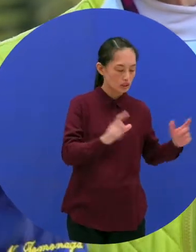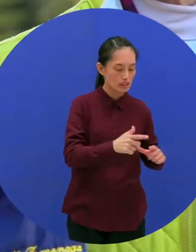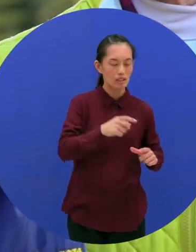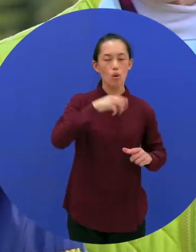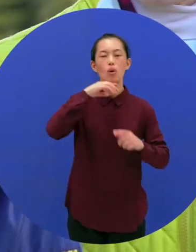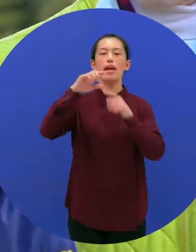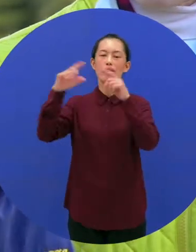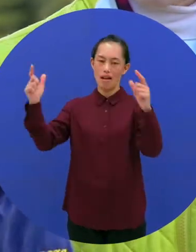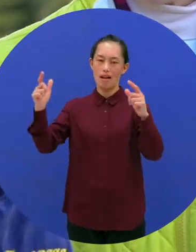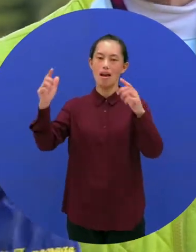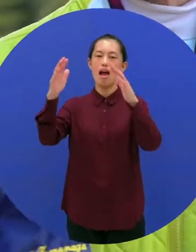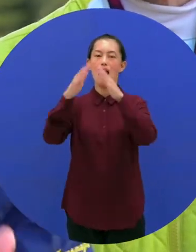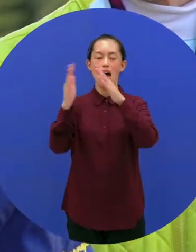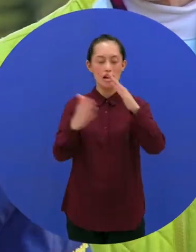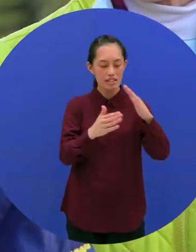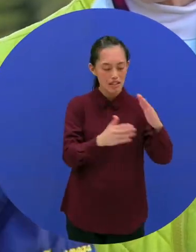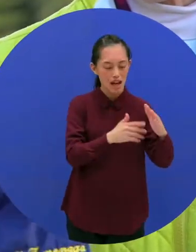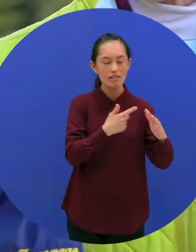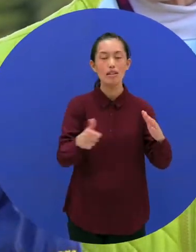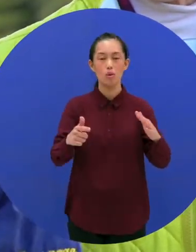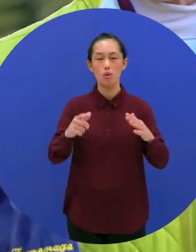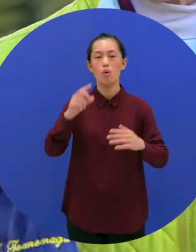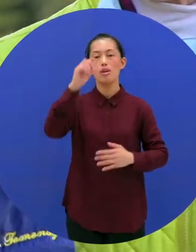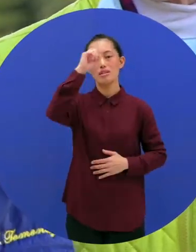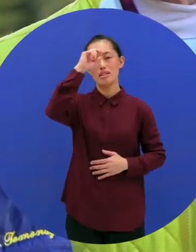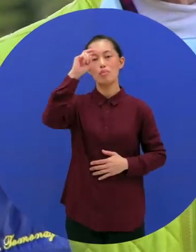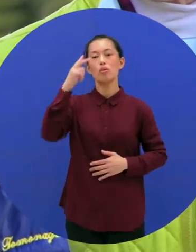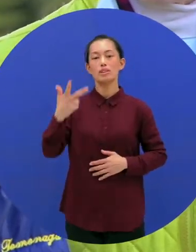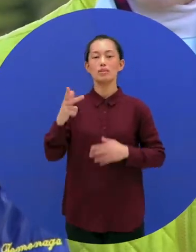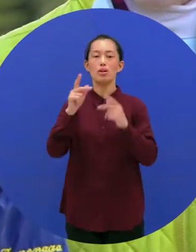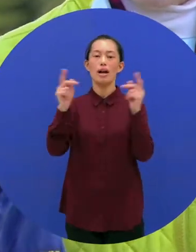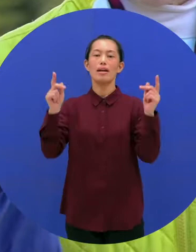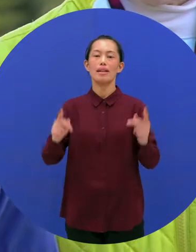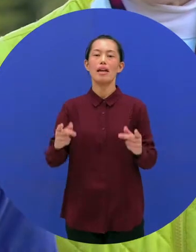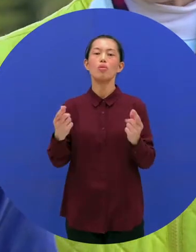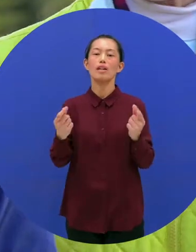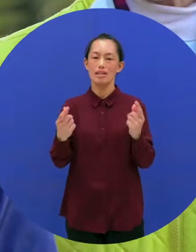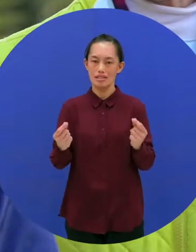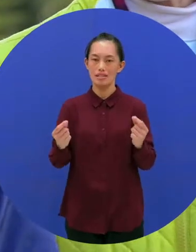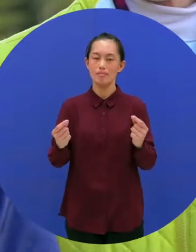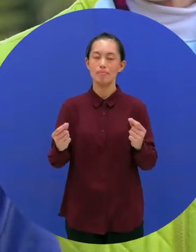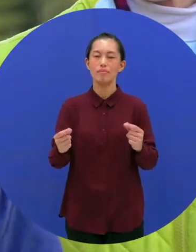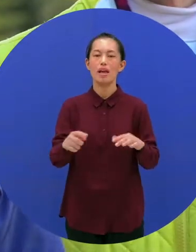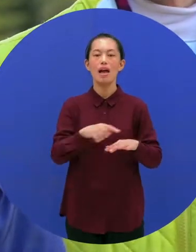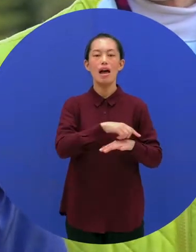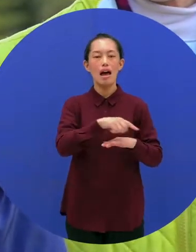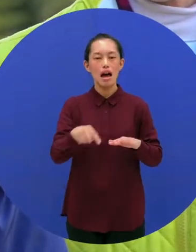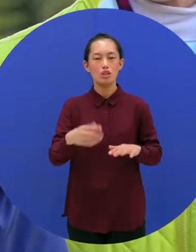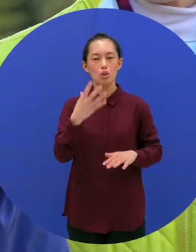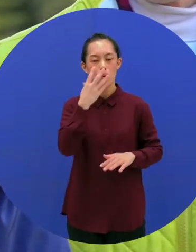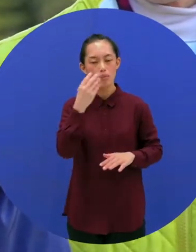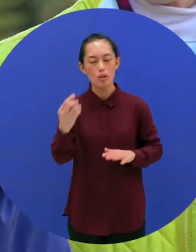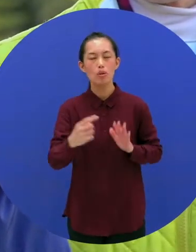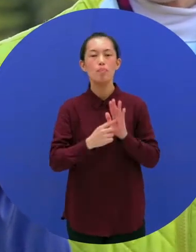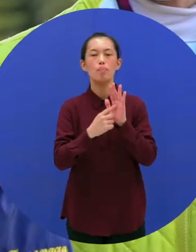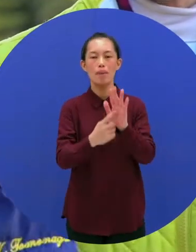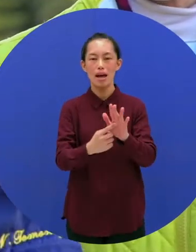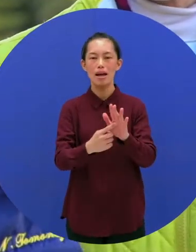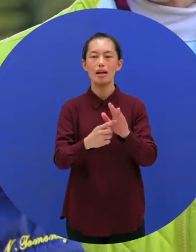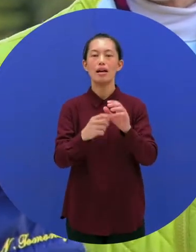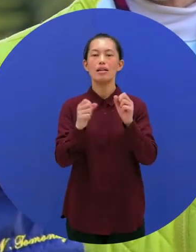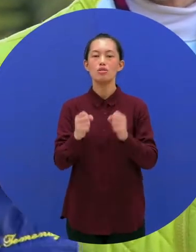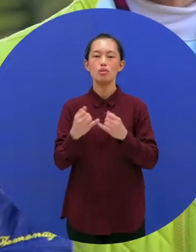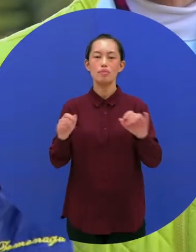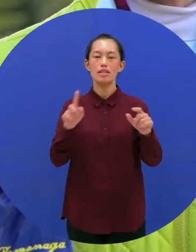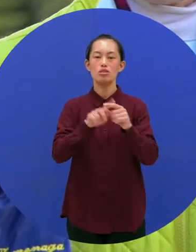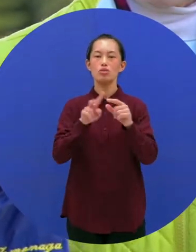や空き家対策、コミュニティ作りは今市としても大きな課題です。田原ヶ浦半島ならでの魅力を生かした住